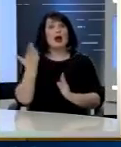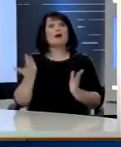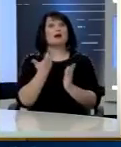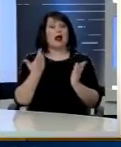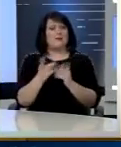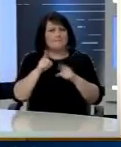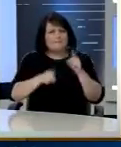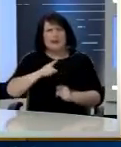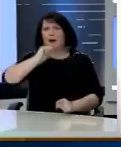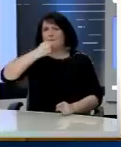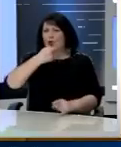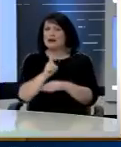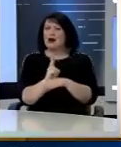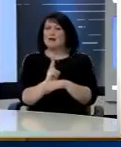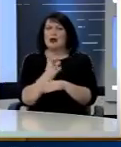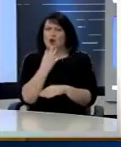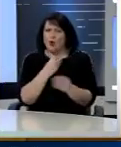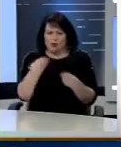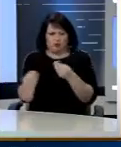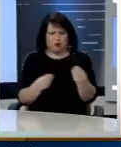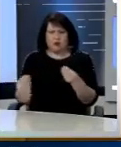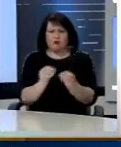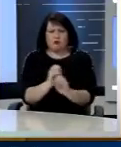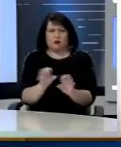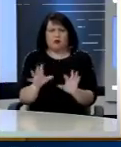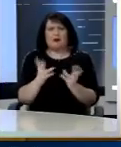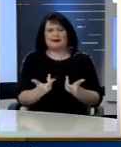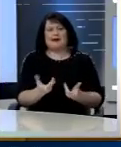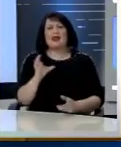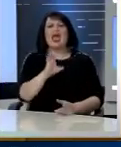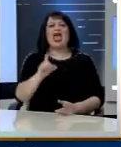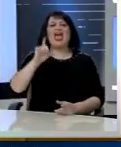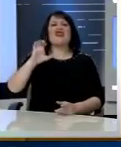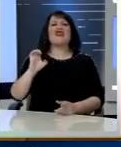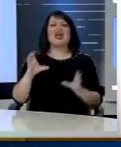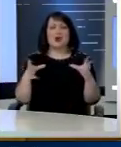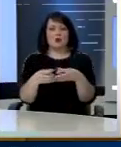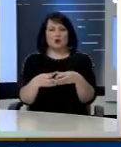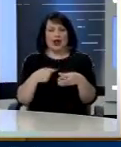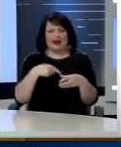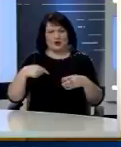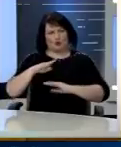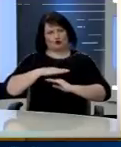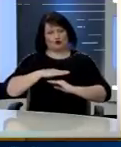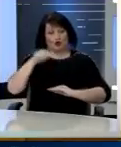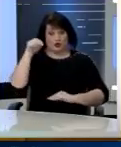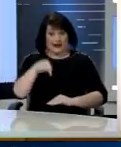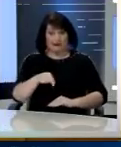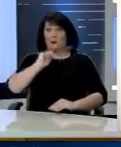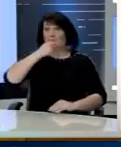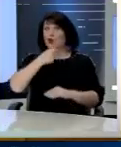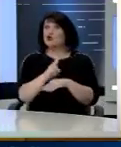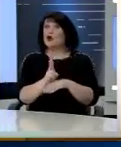Εάν κάποιοι διακινούσαν απόρριτα. Και να σας πω για κάπου κατέληξε από τον αρχηγό ΓΕΘΑ. Ότι το συγκεκριμένο